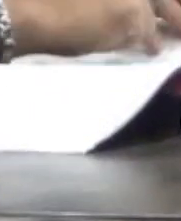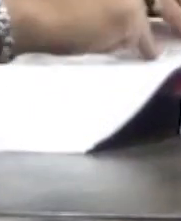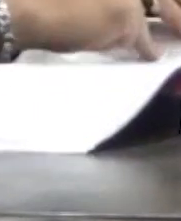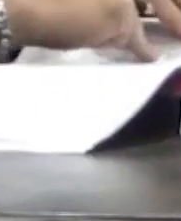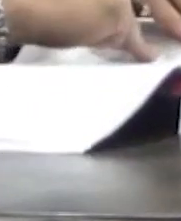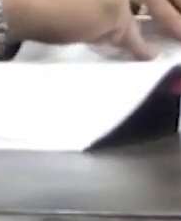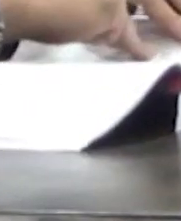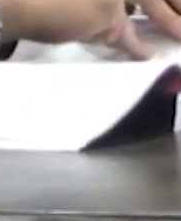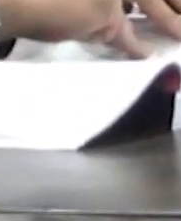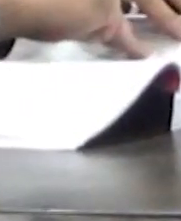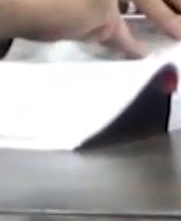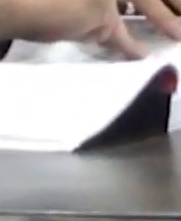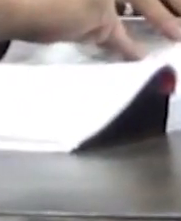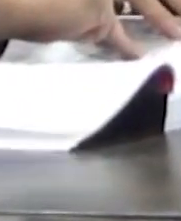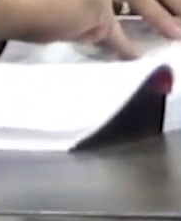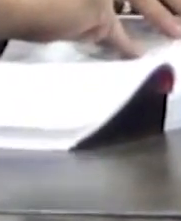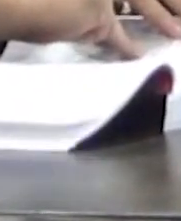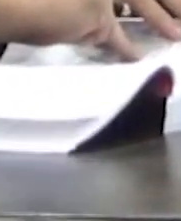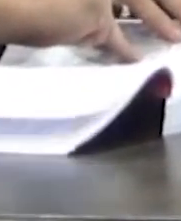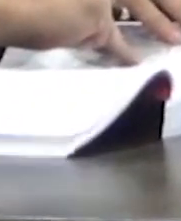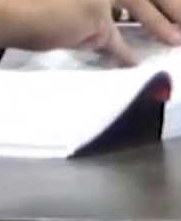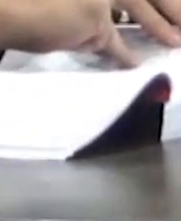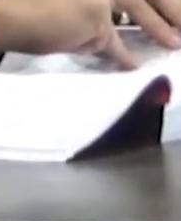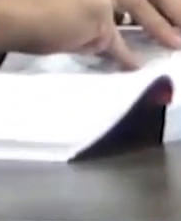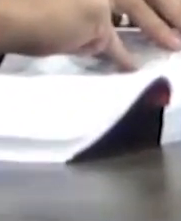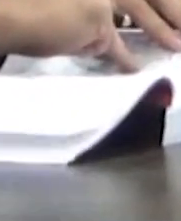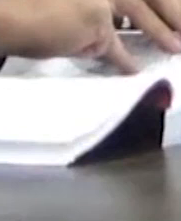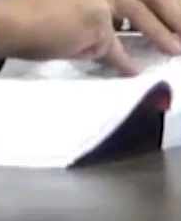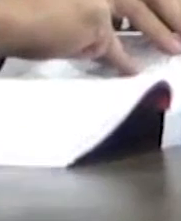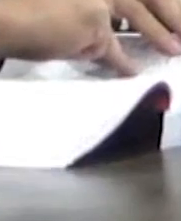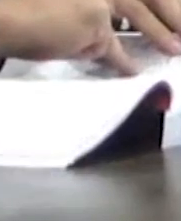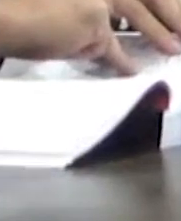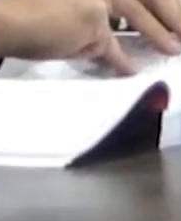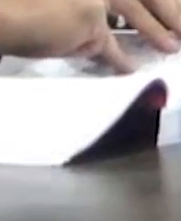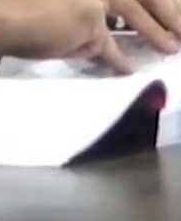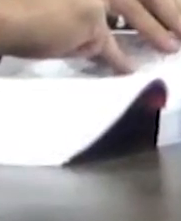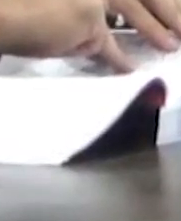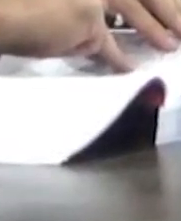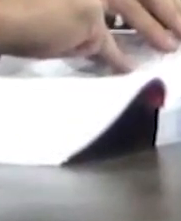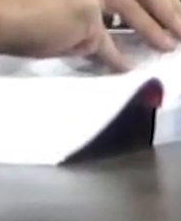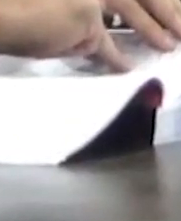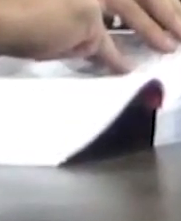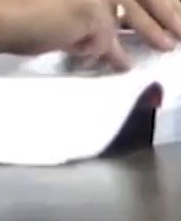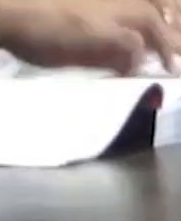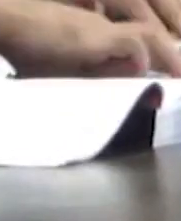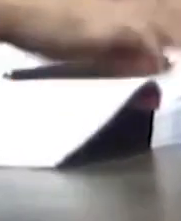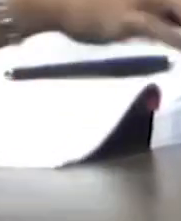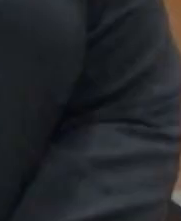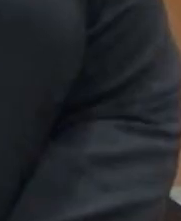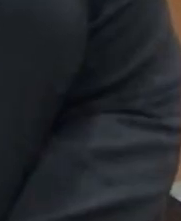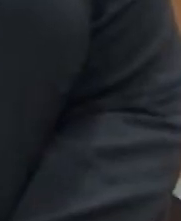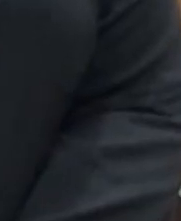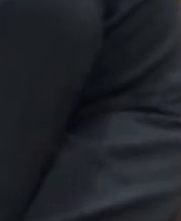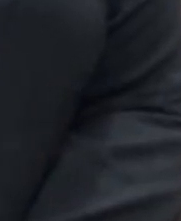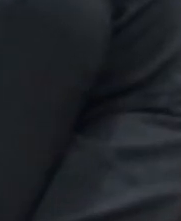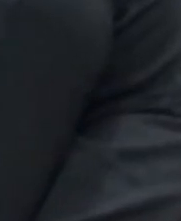pidana menyebarkan berita bohong dan menyesatkan yang mengakibatkan kerugian konsumen dalam transaksi elektronik. Menanggapi tuntutan jaksa,